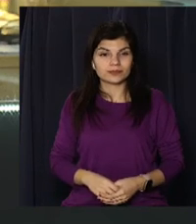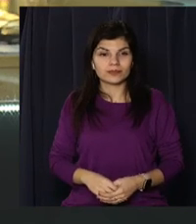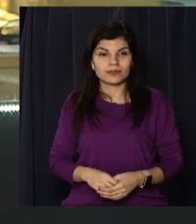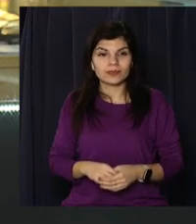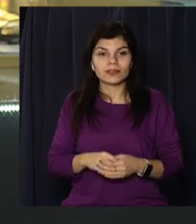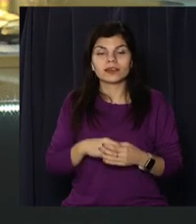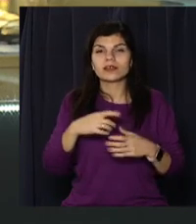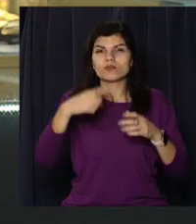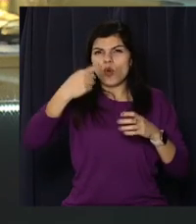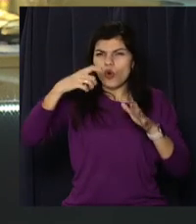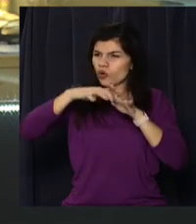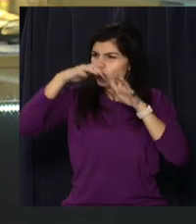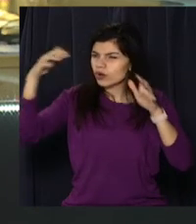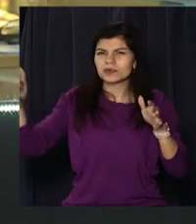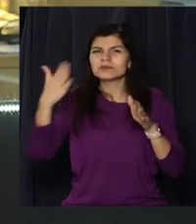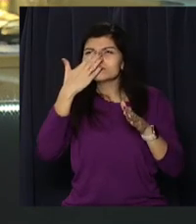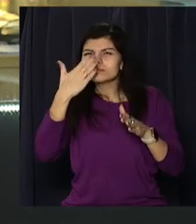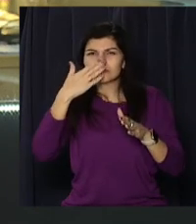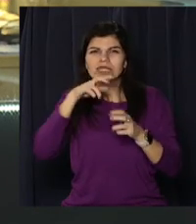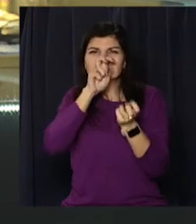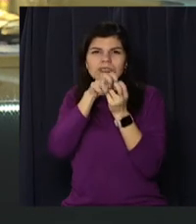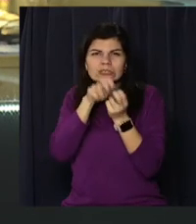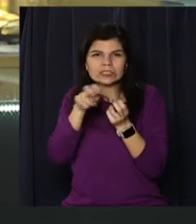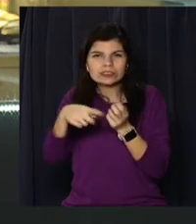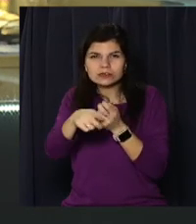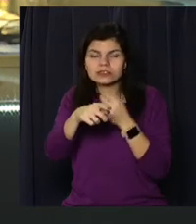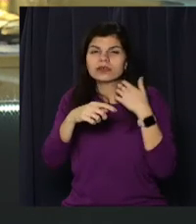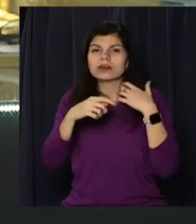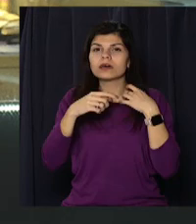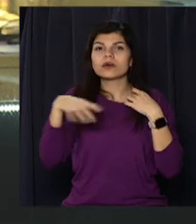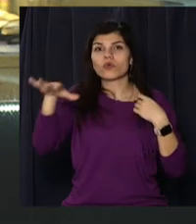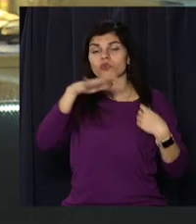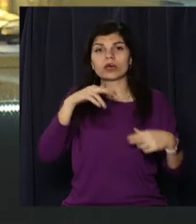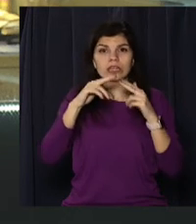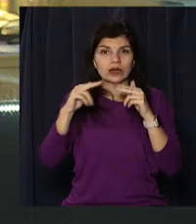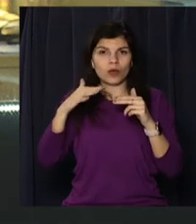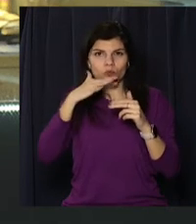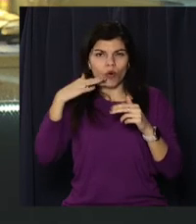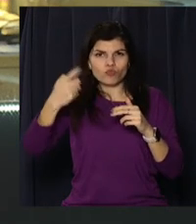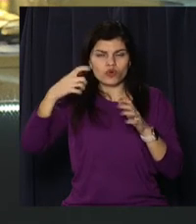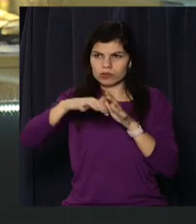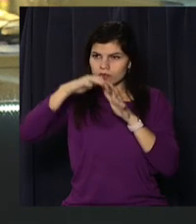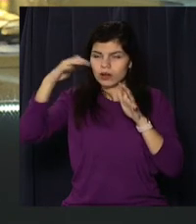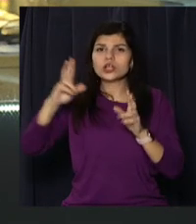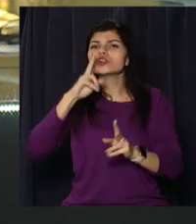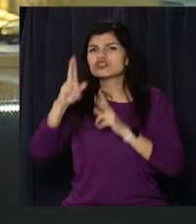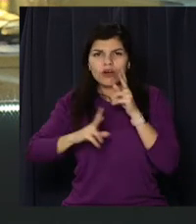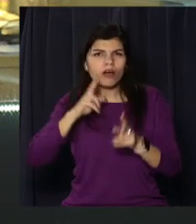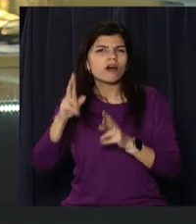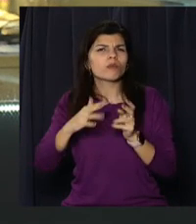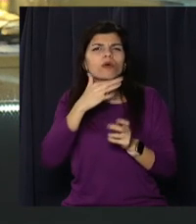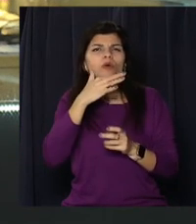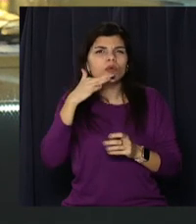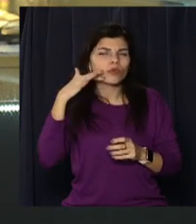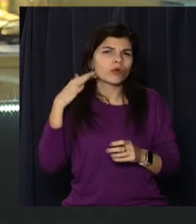Груди сміття, сморід та пацюки. Наразі у Дніпрі понад 3,5 сотні стихійних сміттєзвалищ. Скарга не одне з таких